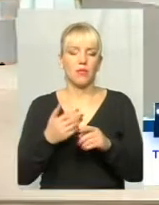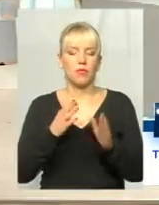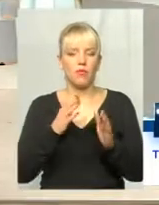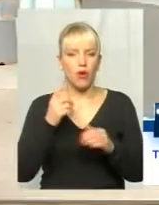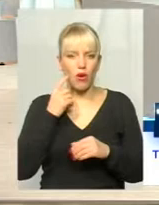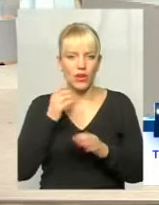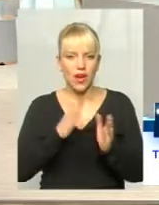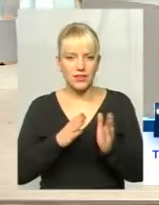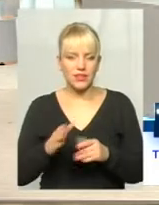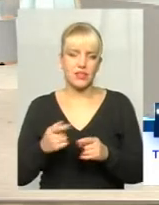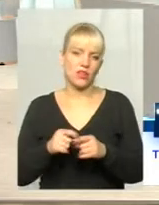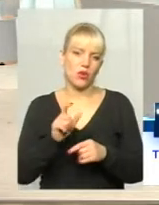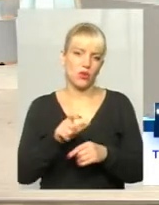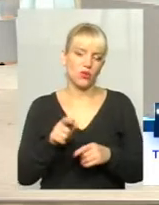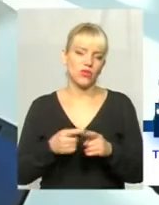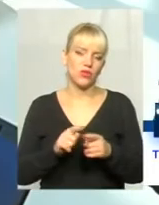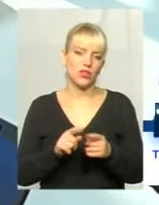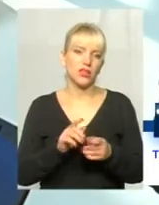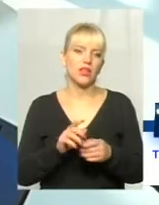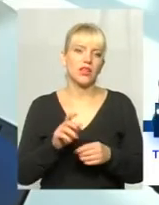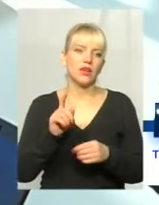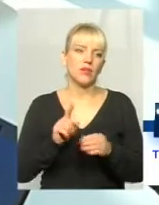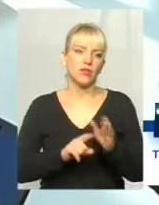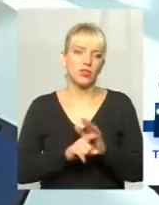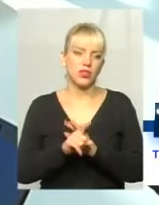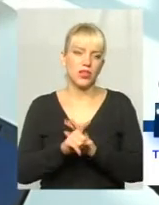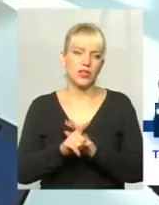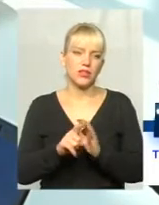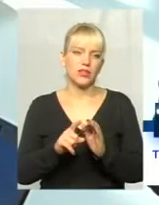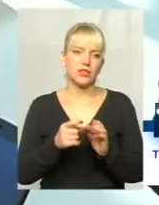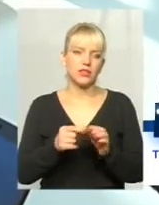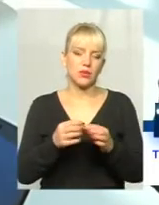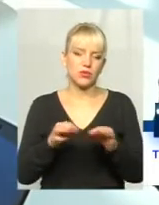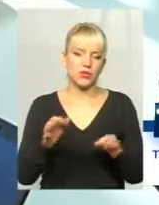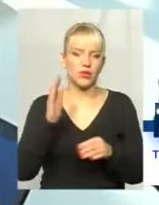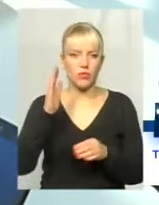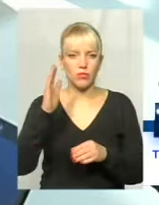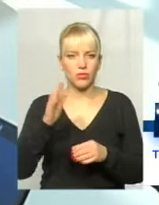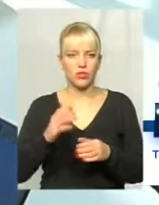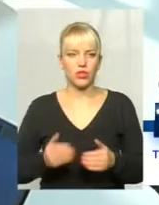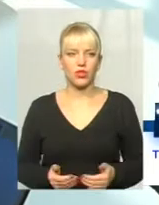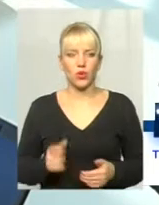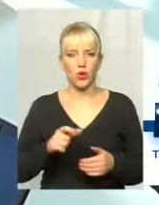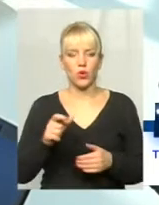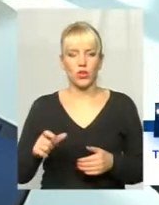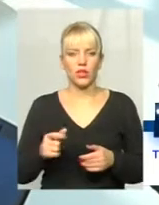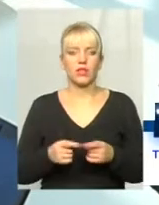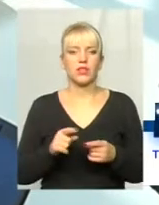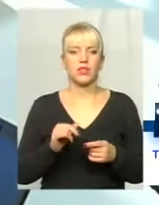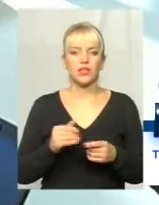тоді запускають майбутніх жителів цих квартир. От. А є такі забудовники,